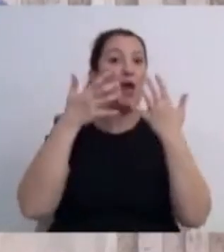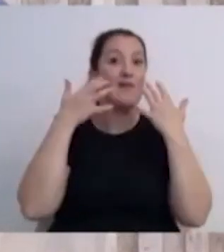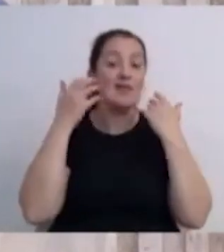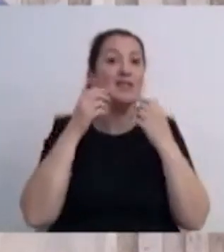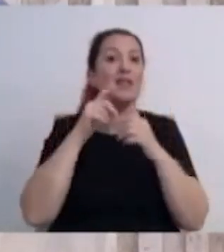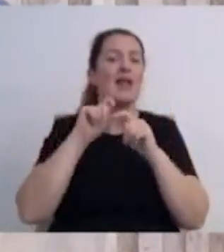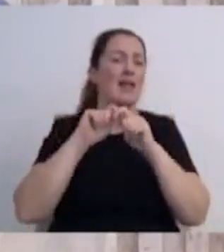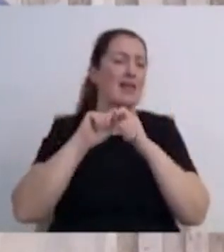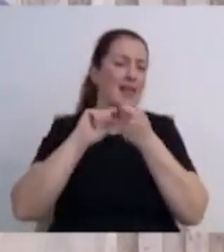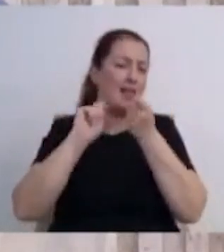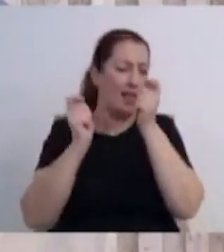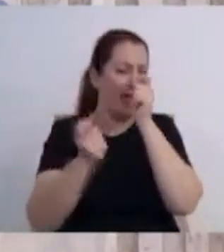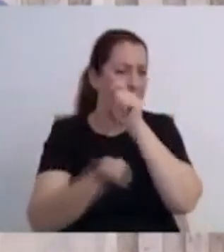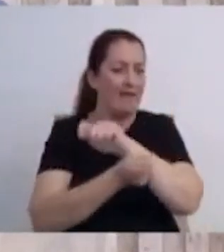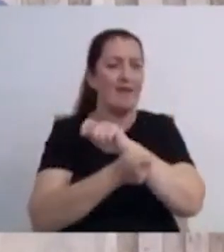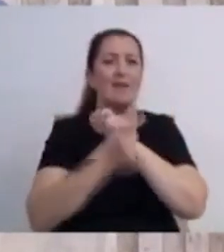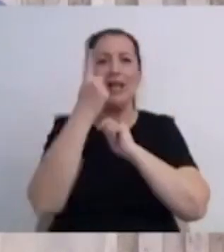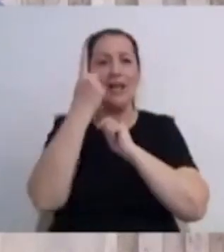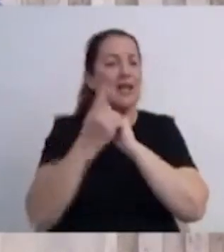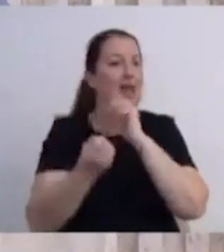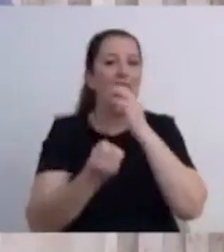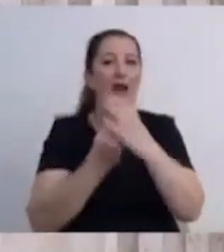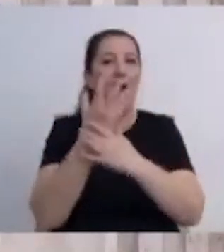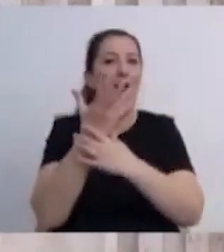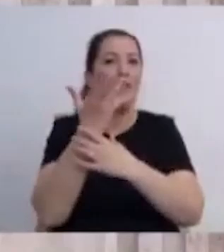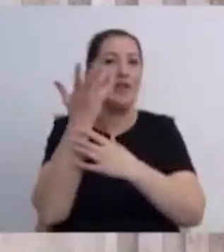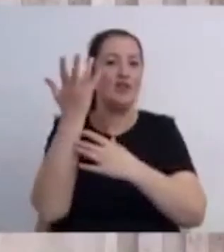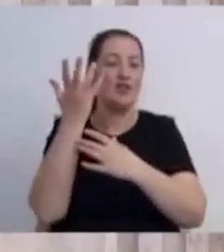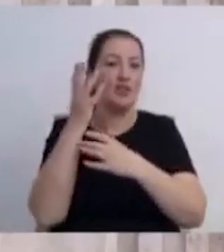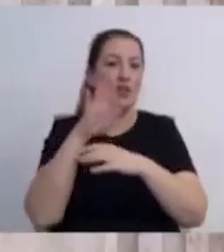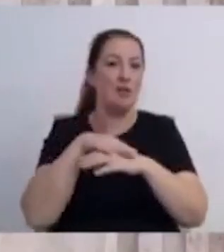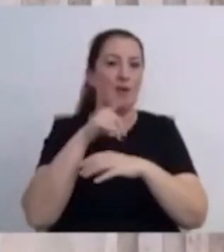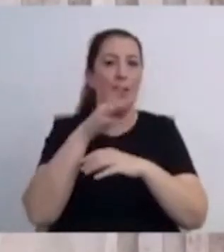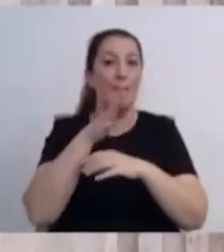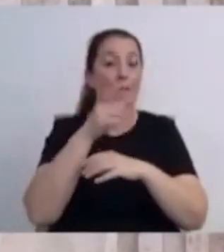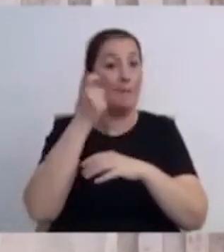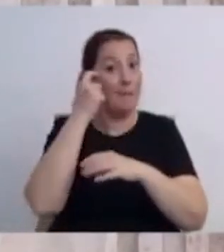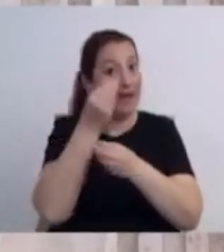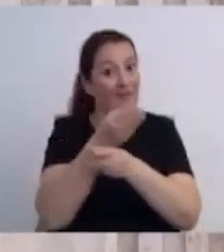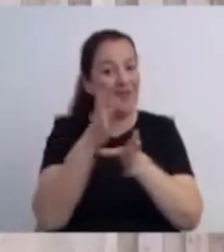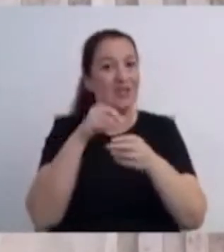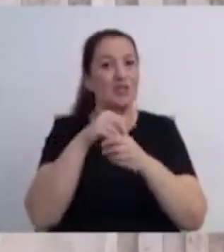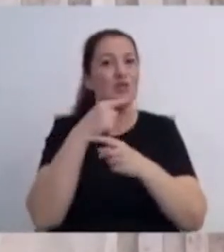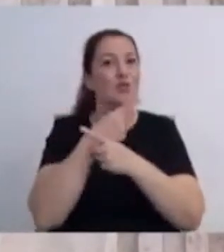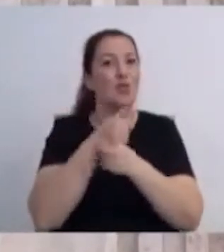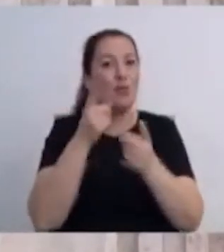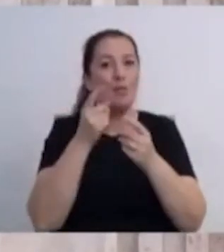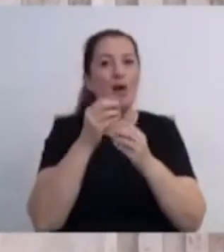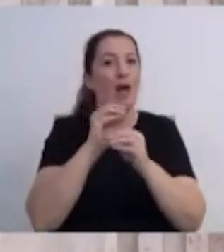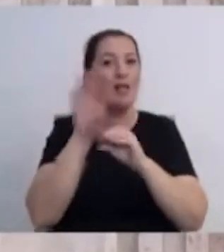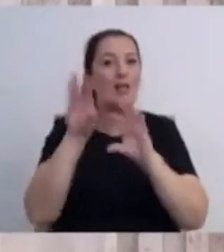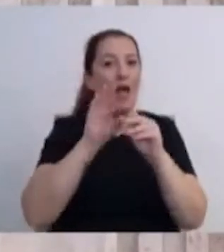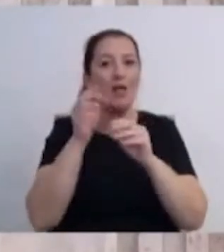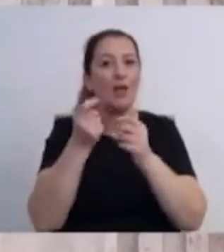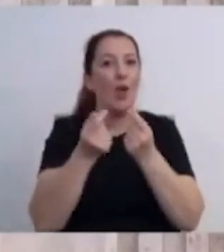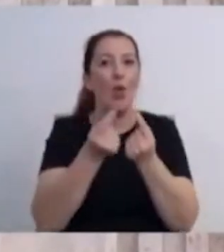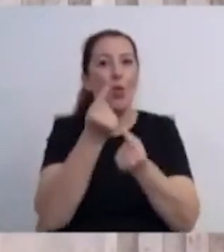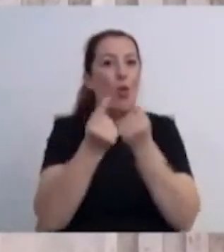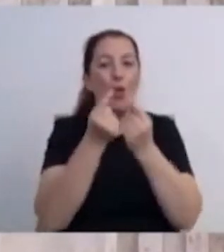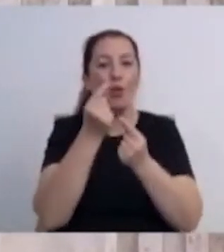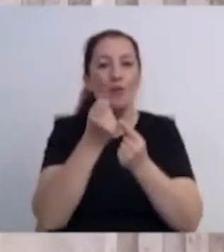hayvancılıkta devrimin ilk ateşini yakıyor. Bilginiz olsun diye söylüyorum. Dağıttığı tohumluk